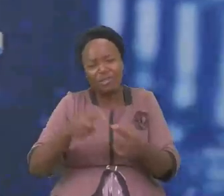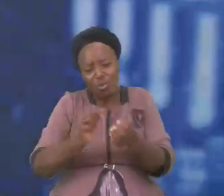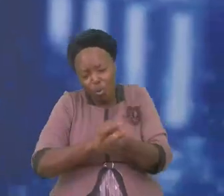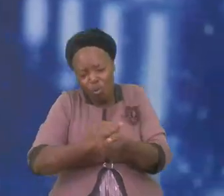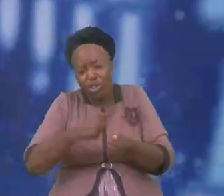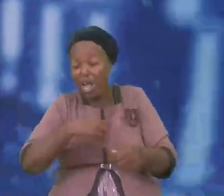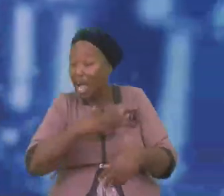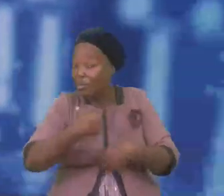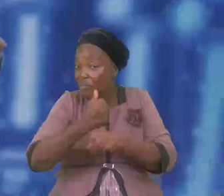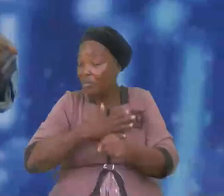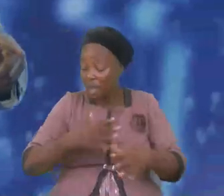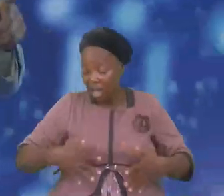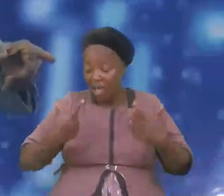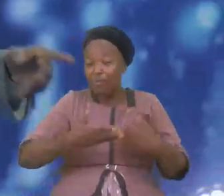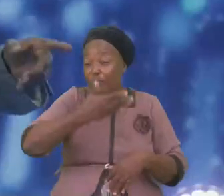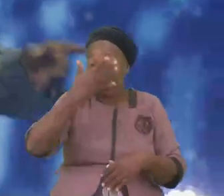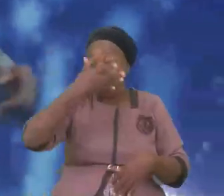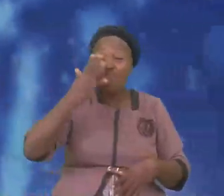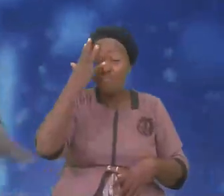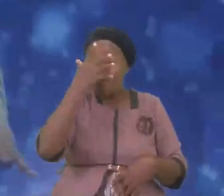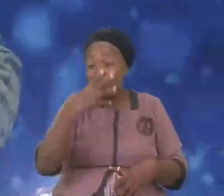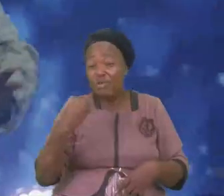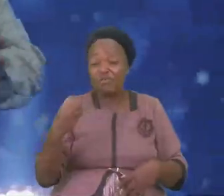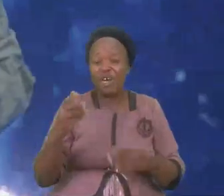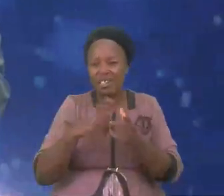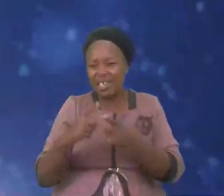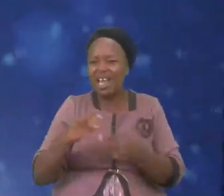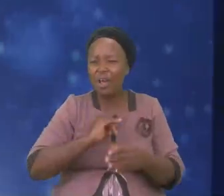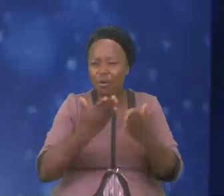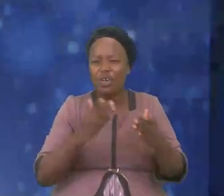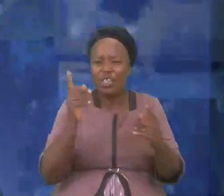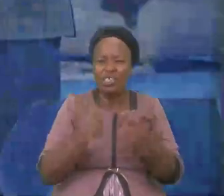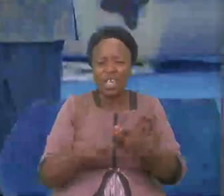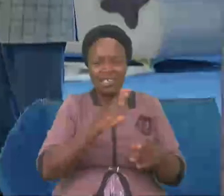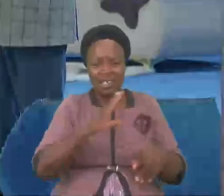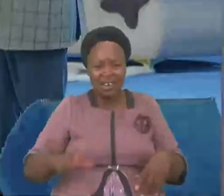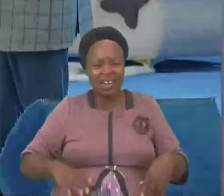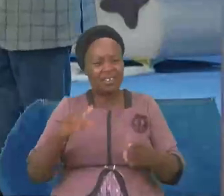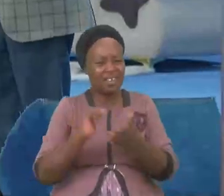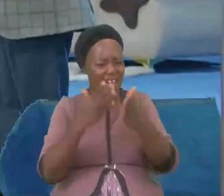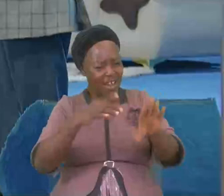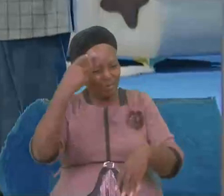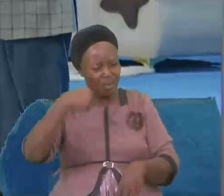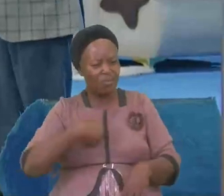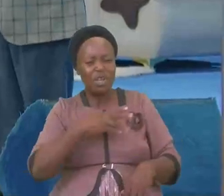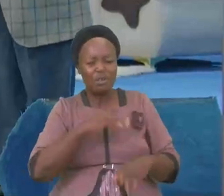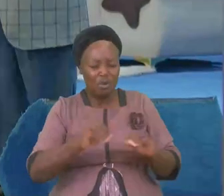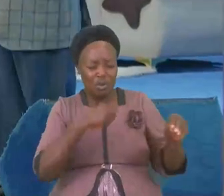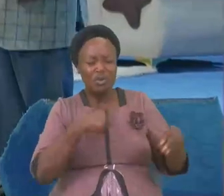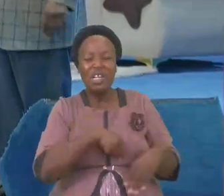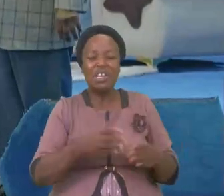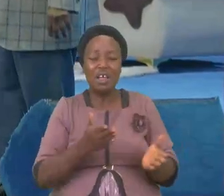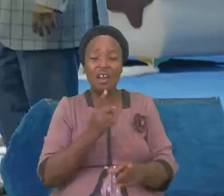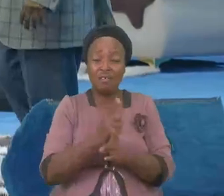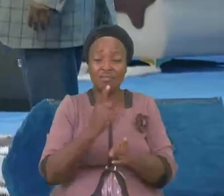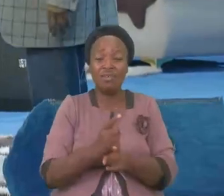pour rendre ma vie belle. Et je veux que ce Christ ait la bonne place et la position